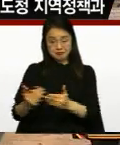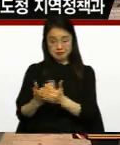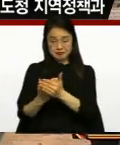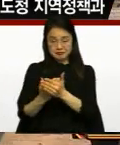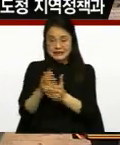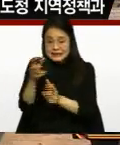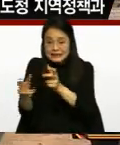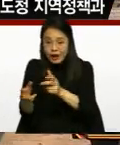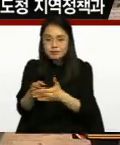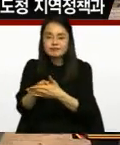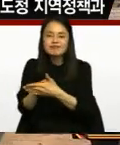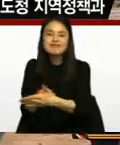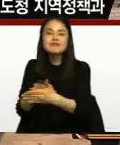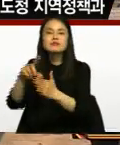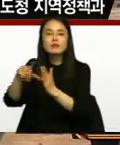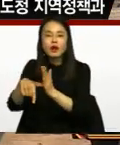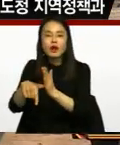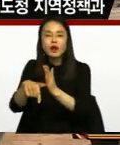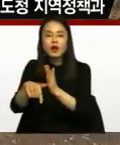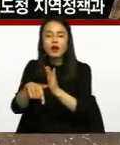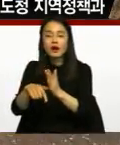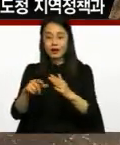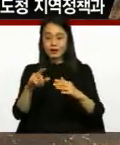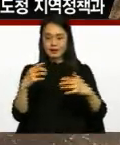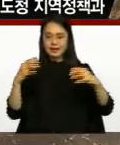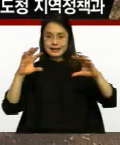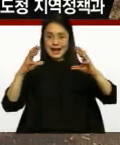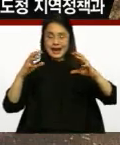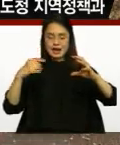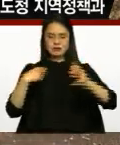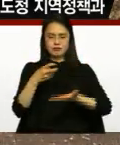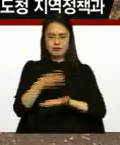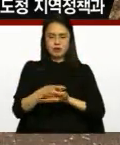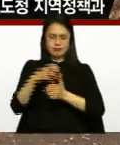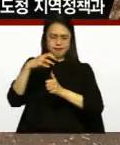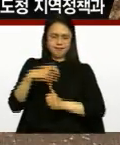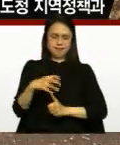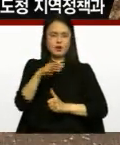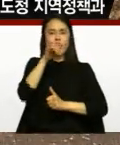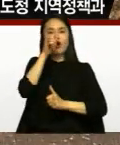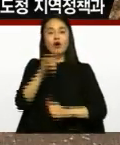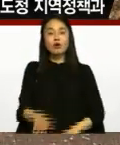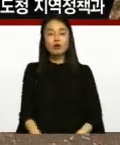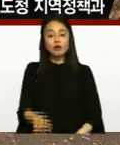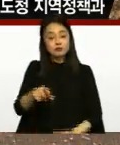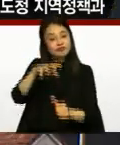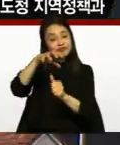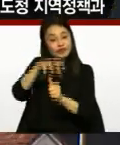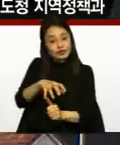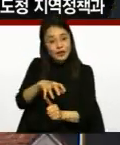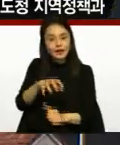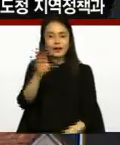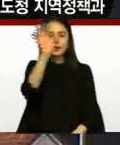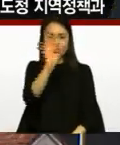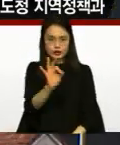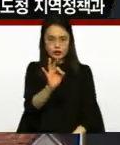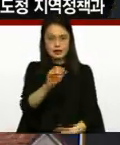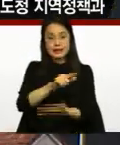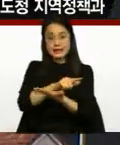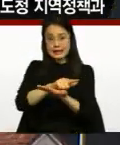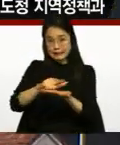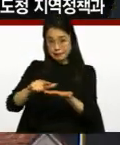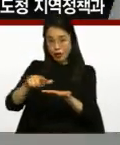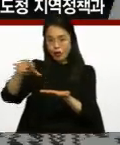등이 있어서 제한을 하는 규제입니다. 네. 예, 이런 규제는 연천, 가평 등